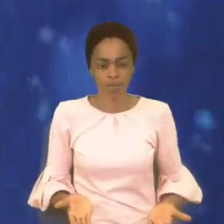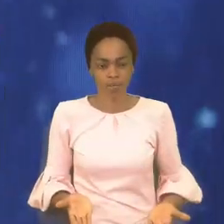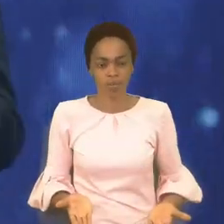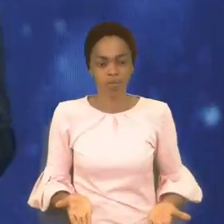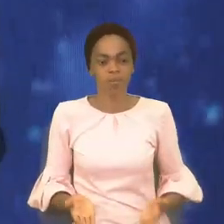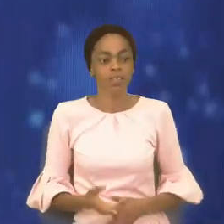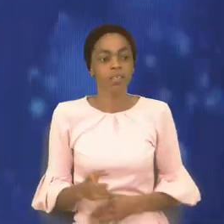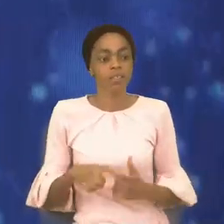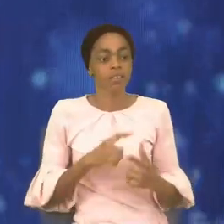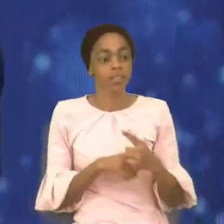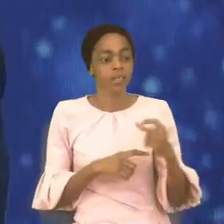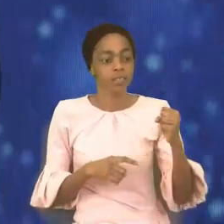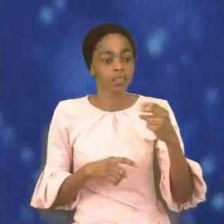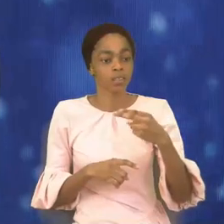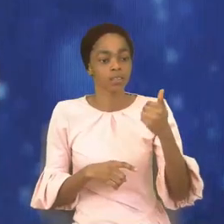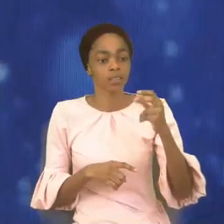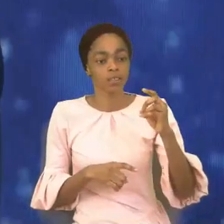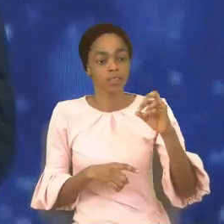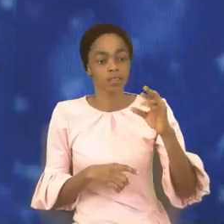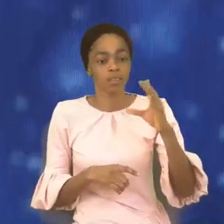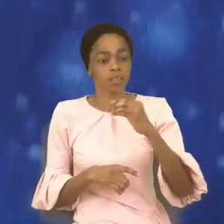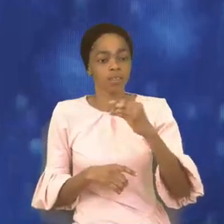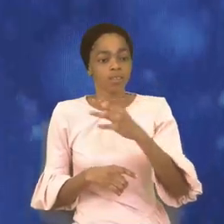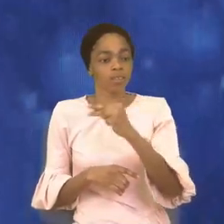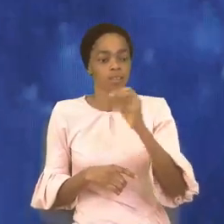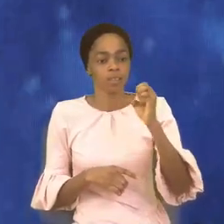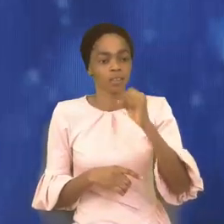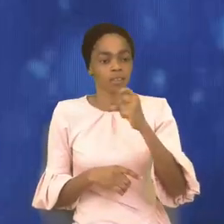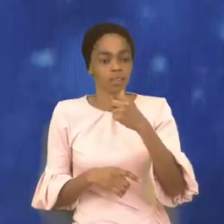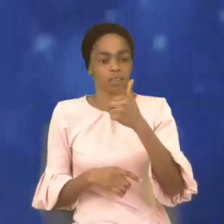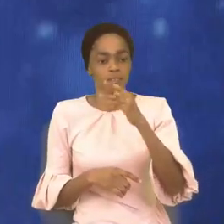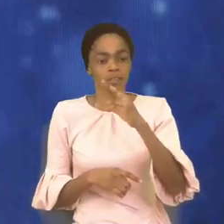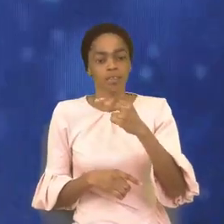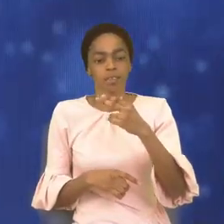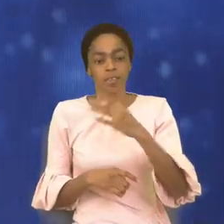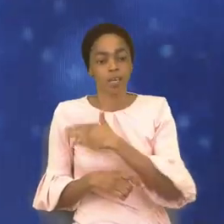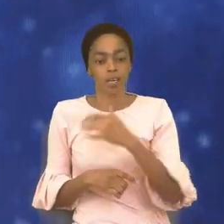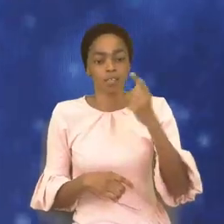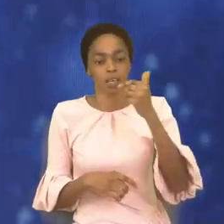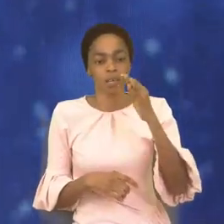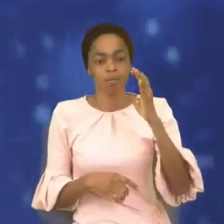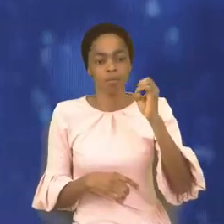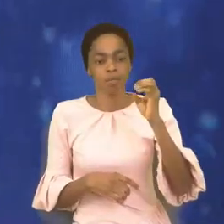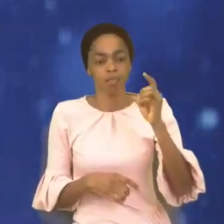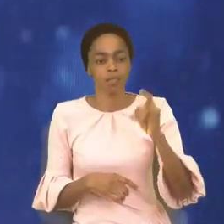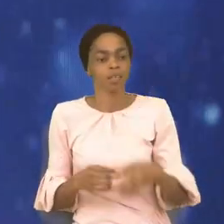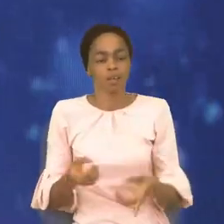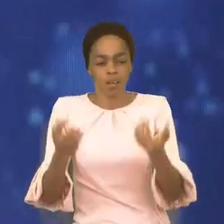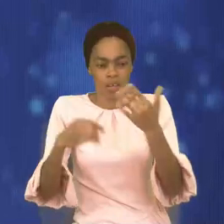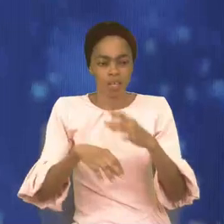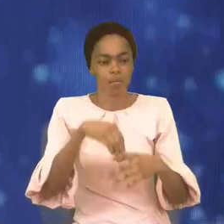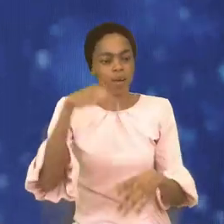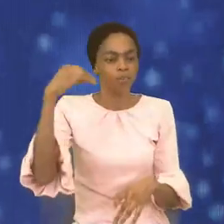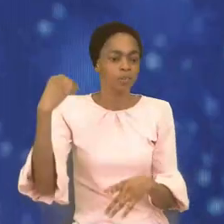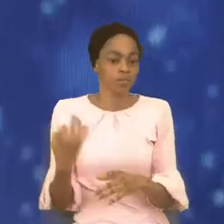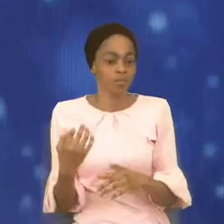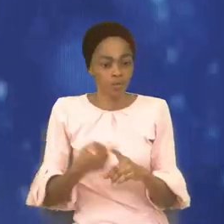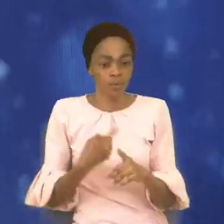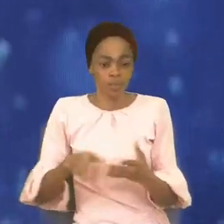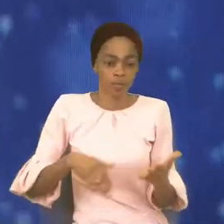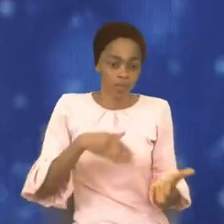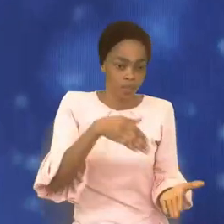Et Shadrach, Meshach et Abednego sortirent du milieu du feu. Verset